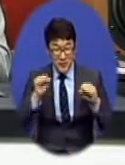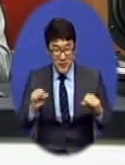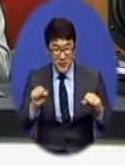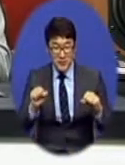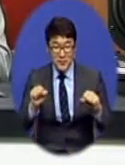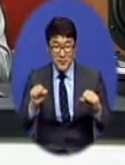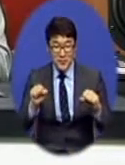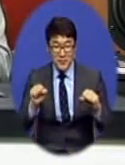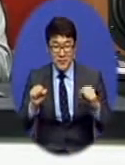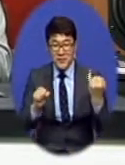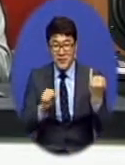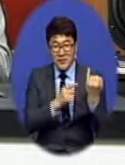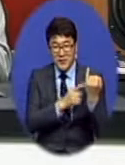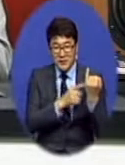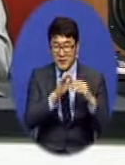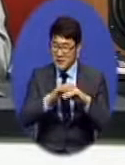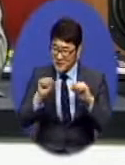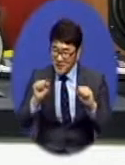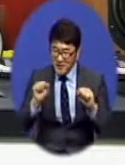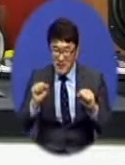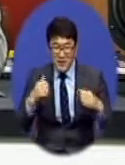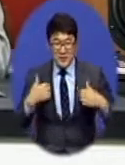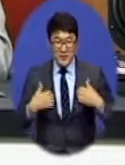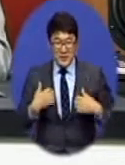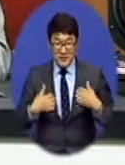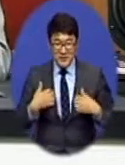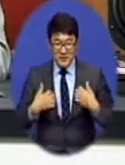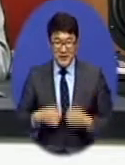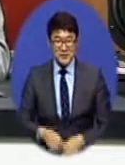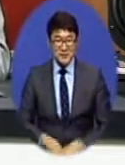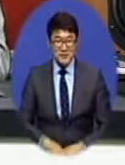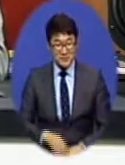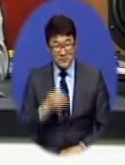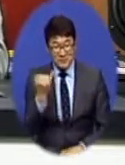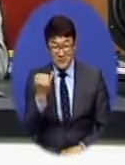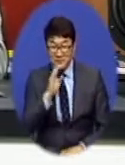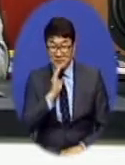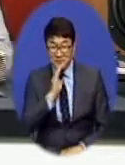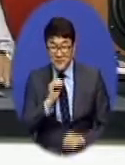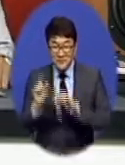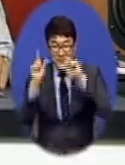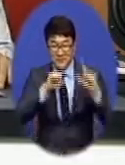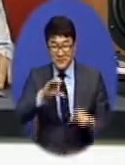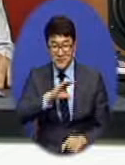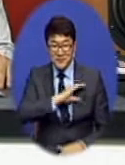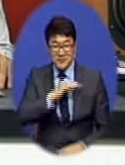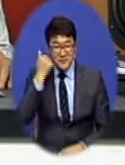안녕하세요. 여보세요. 네, 안녕하세요. 반갑습니다. 반갑습니다. 네, 여자분이시네요. 어디 사시는